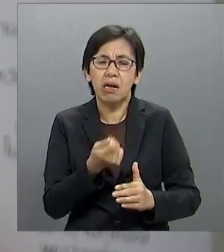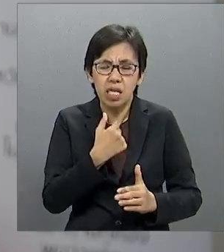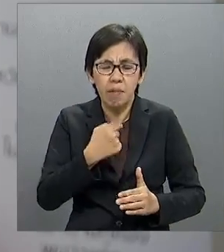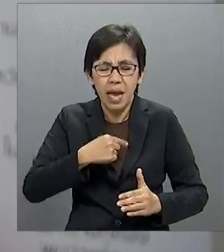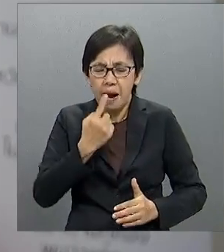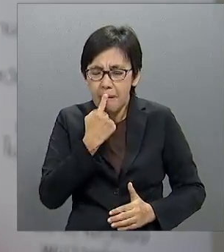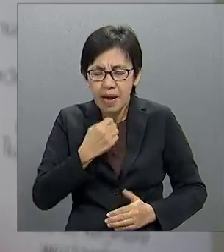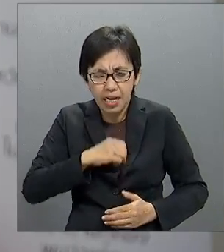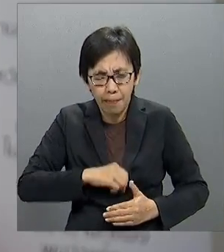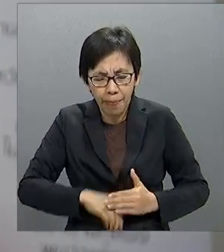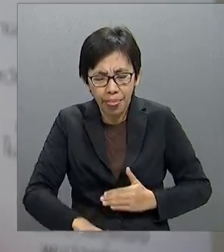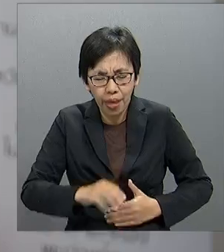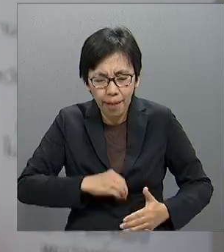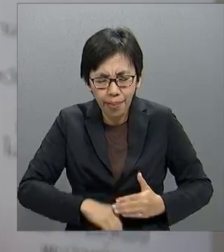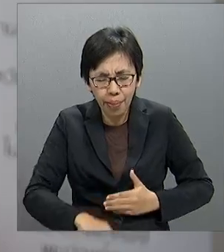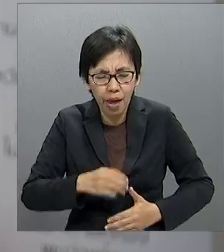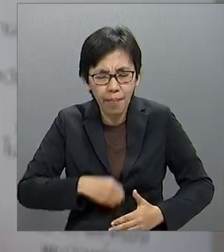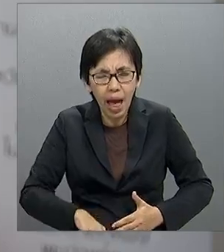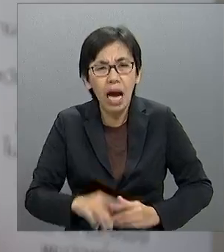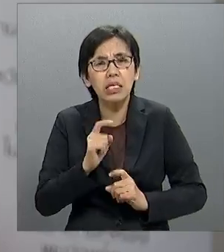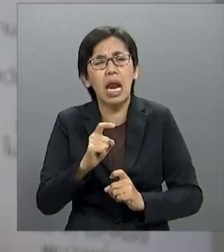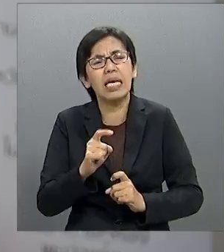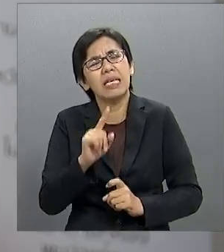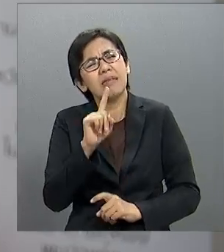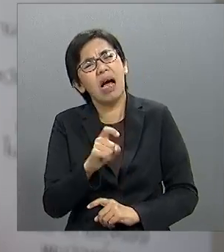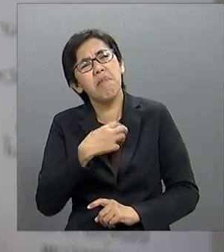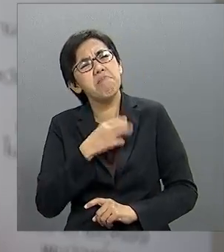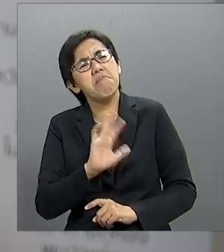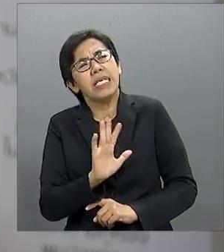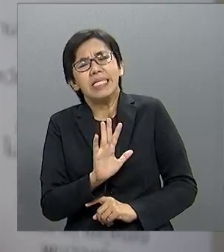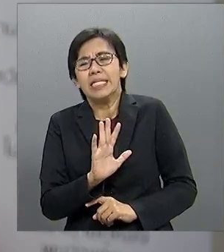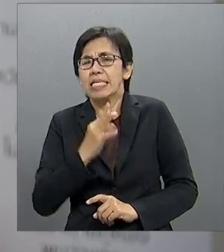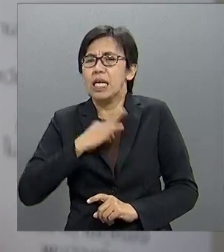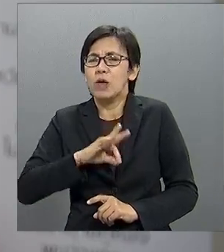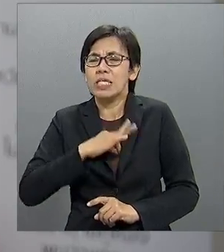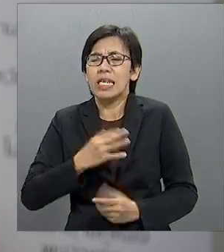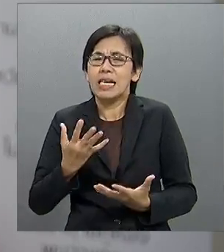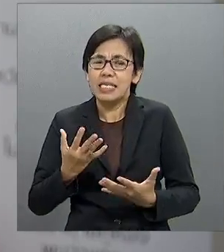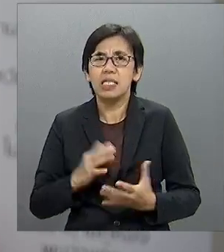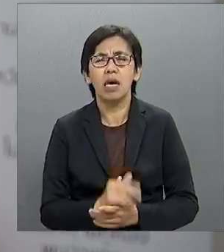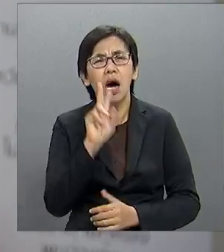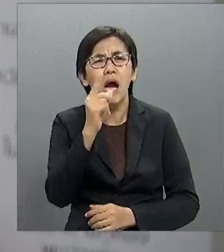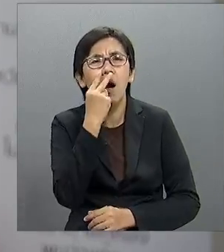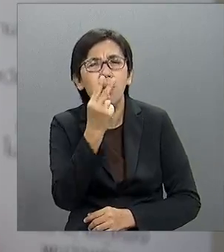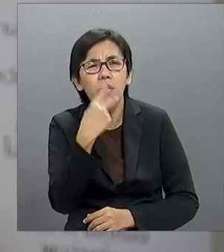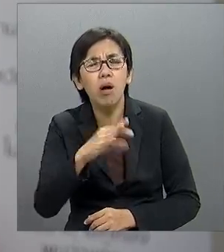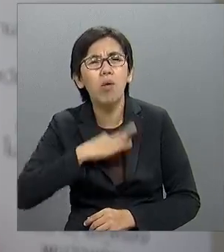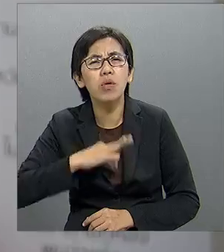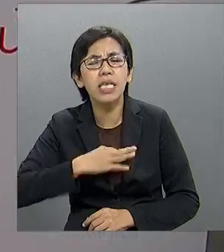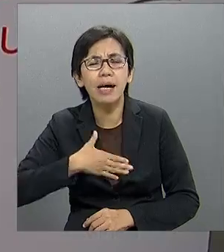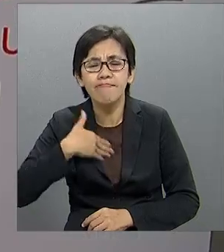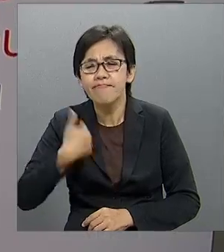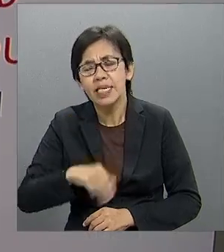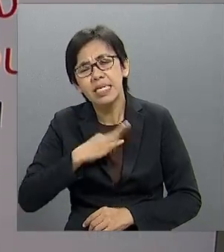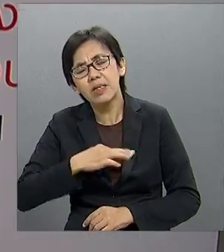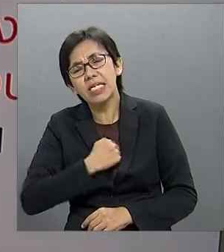ต้องเข้าถึงบริการที่มันปลอดภัยแล้วเขาไม่ควรที่จะเสียชีวิตจากจากเหตุการณ์ครั้งนั้นซึ่งเราดูข่าวแล้วเรารู้สึกว่ามันน่าเศร้ากับ